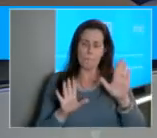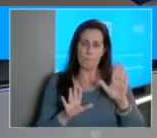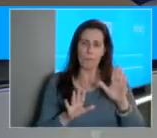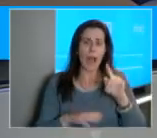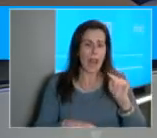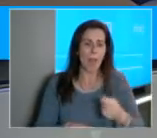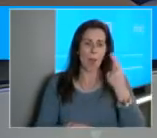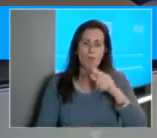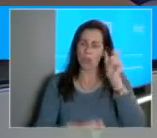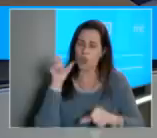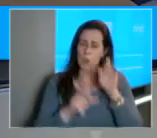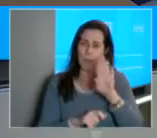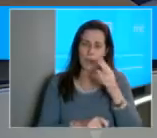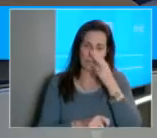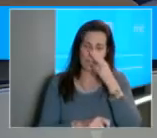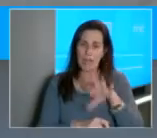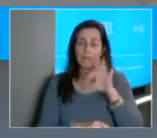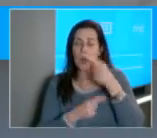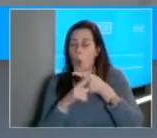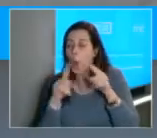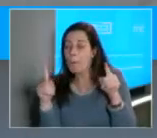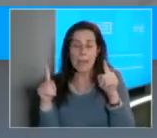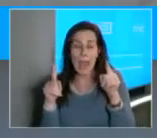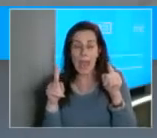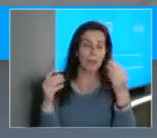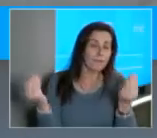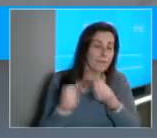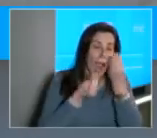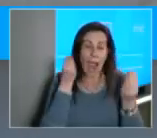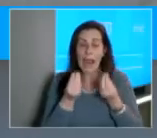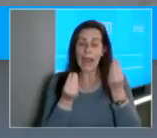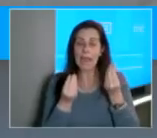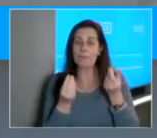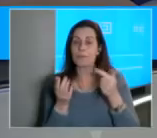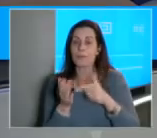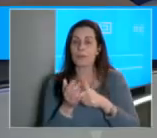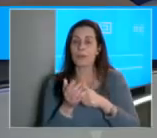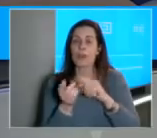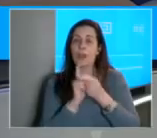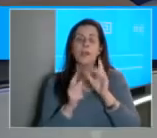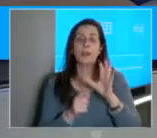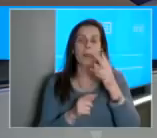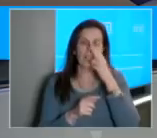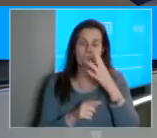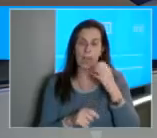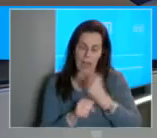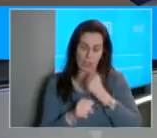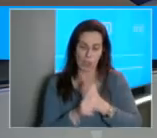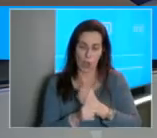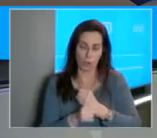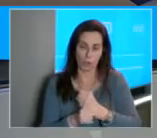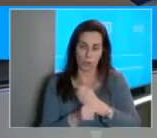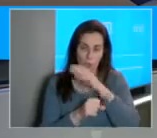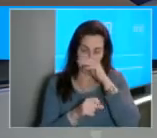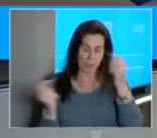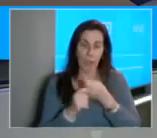למרות שאנשיו של ראש הממשלה מנסים למצוא כל מיני איזה ציוצים כאלה, וברדוגו, הפרשן שלהם, מנסה לעשות כל פעם